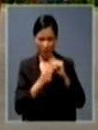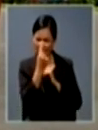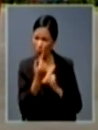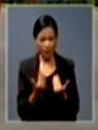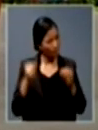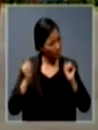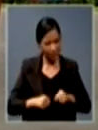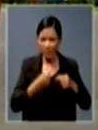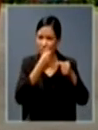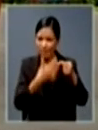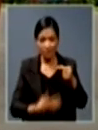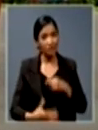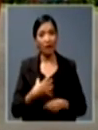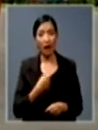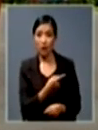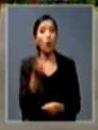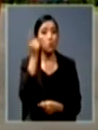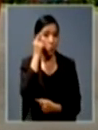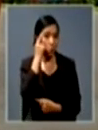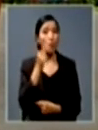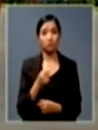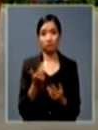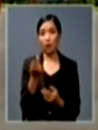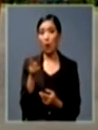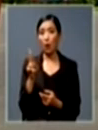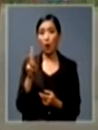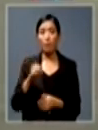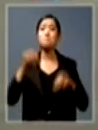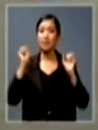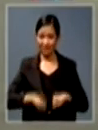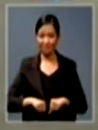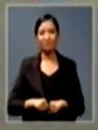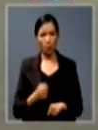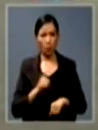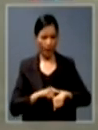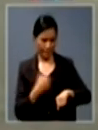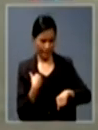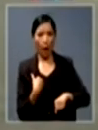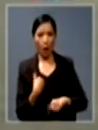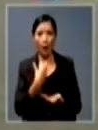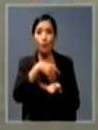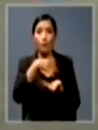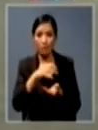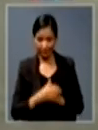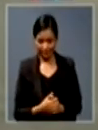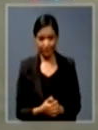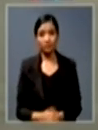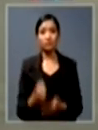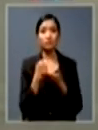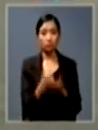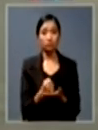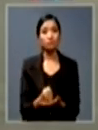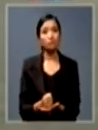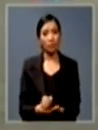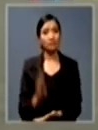เยอะมากเลยท่านผู้ชมฮะก็อยากจะให้รู้เรื่องราวของมติครม.เยอะๆนะครับเท่าที่เวลามีนะครับมาตรการให้ความช่วยเหลือผู้ประกอบการ